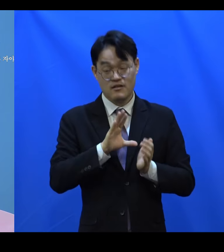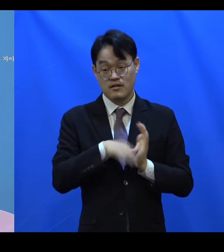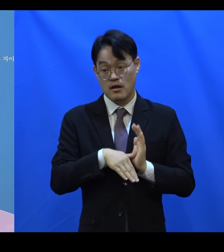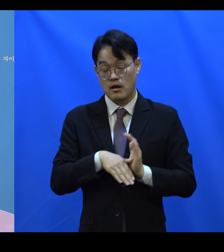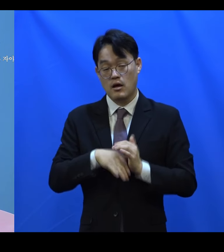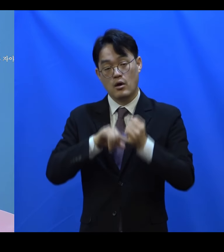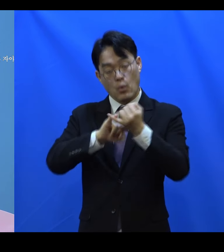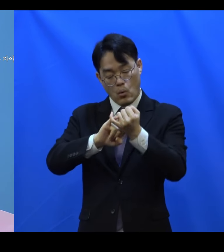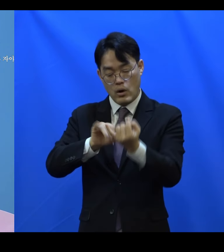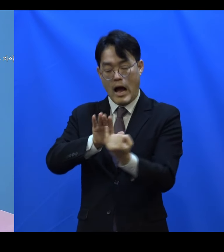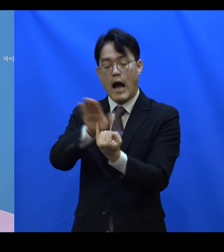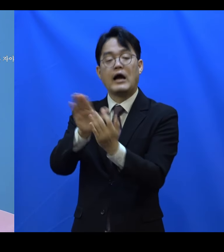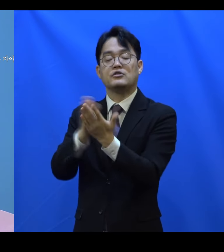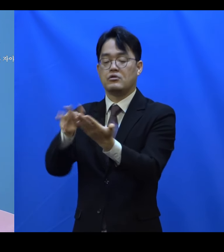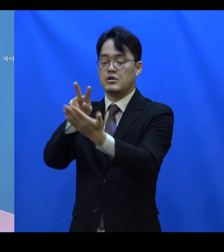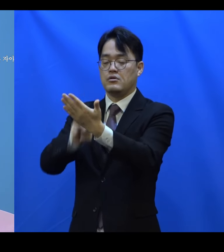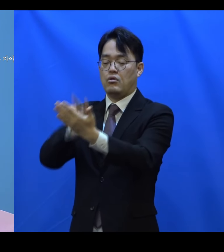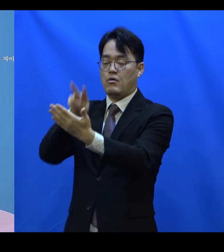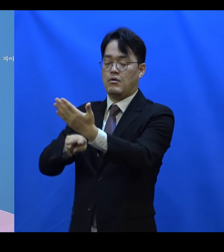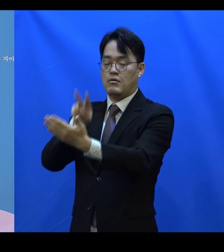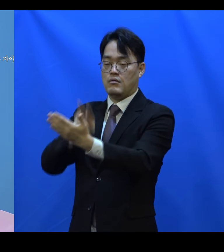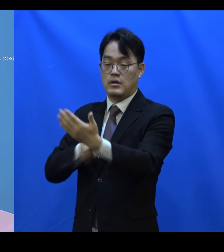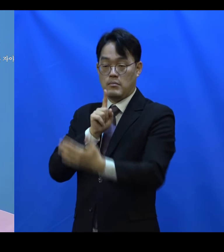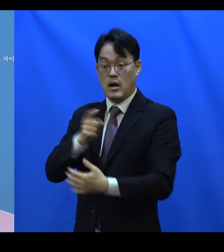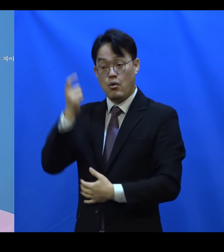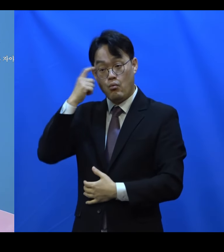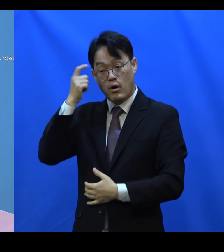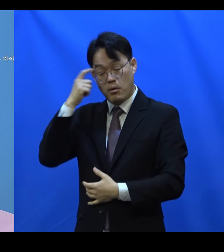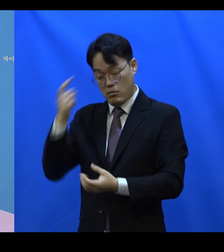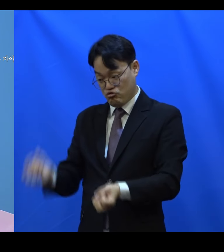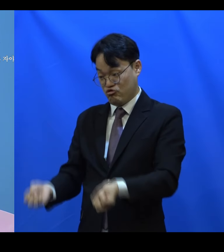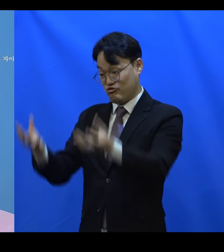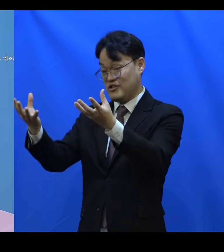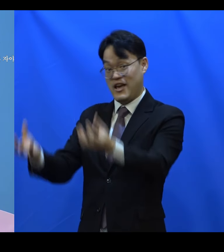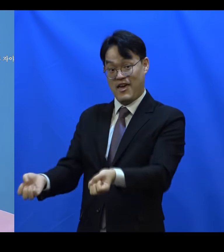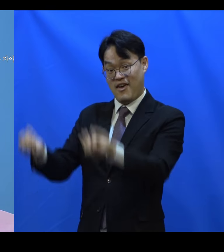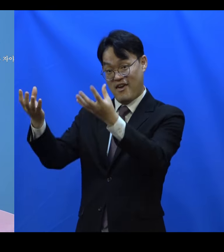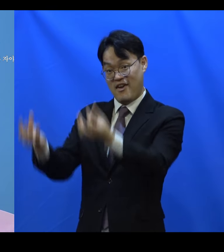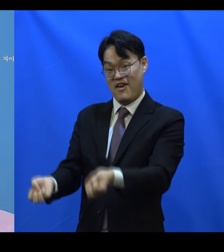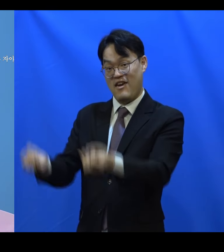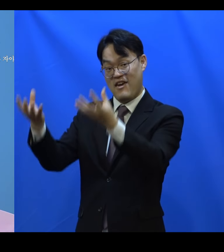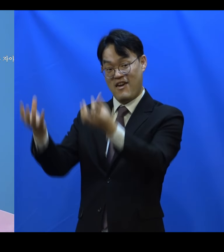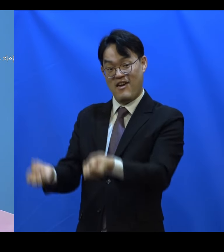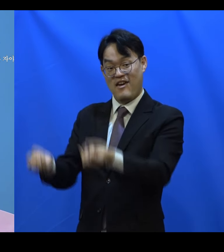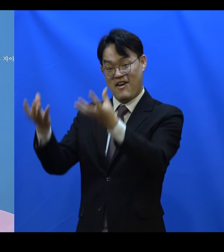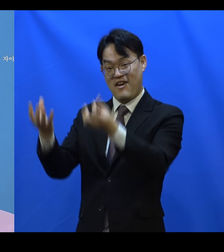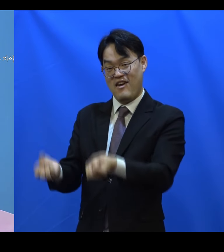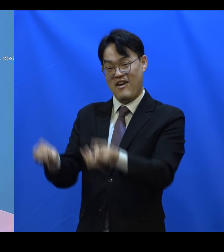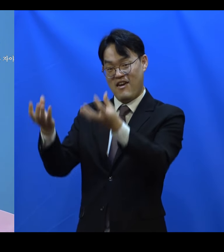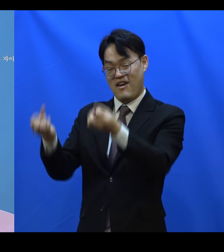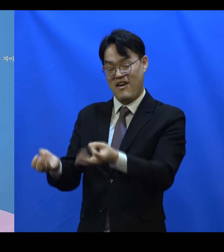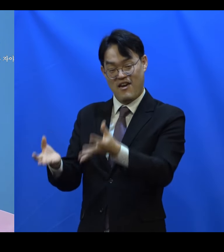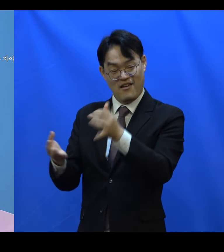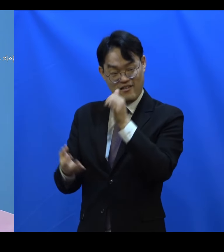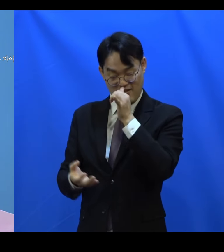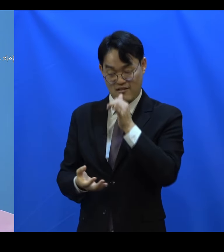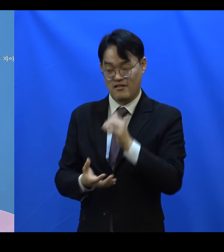일이에요. 그런데 문제는 축제를 반복하는 게 위험해요. 기쁨을 잃어버리고 형식적으로